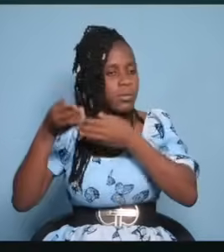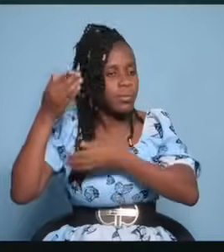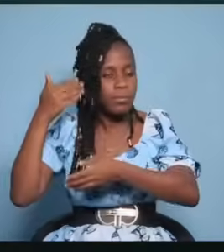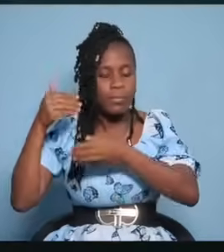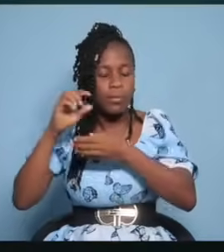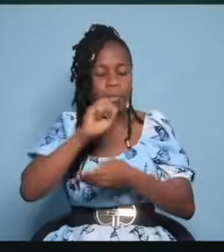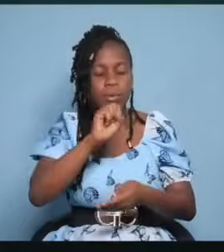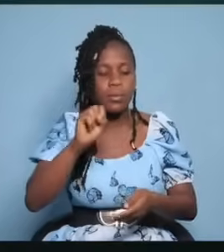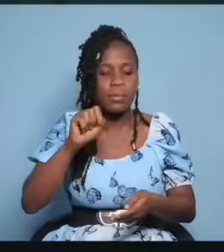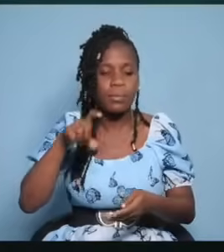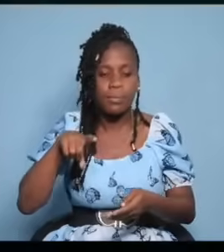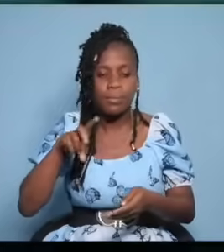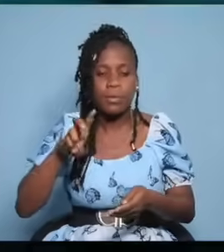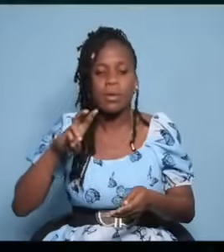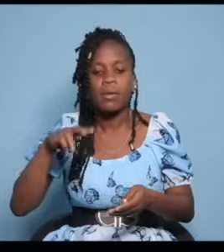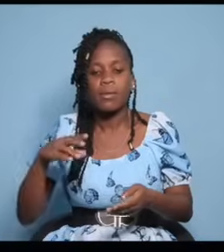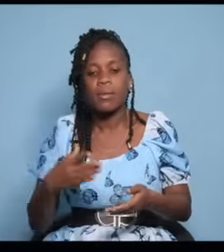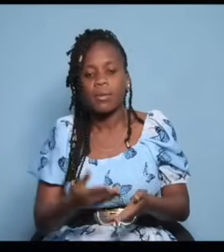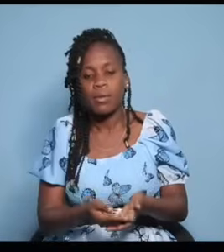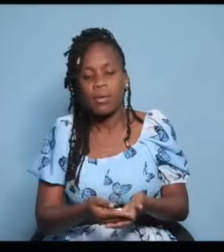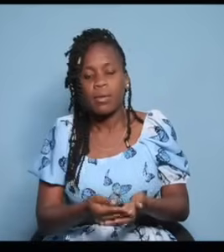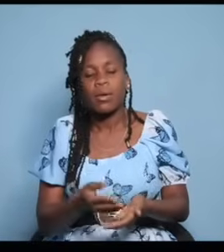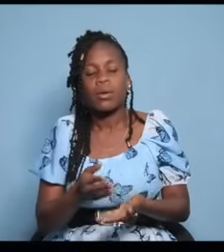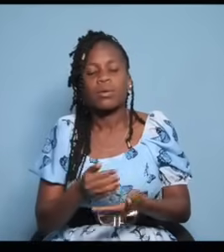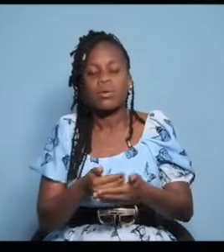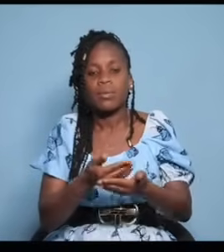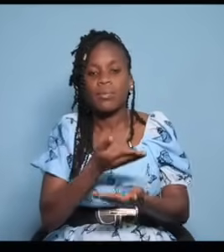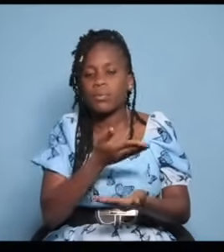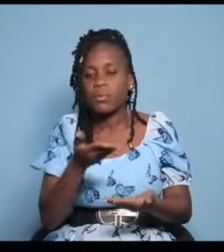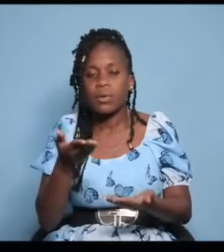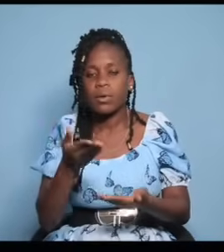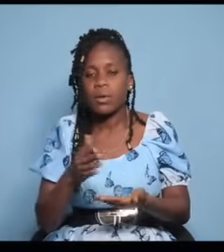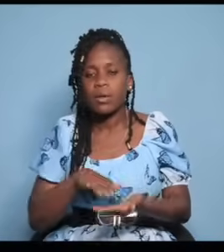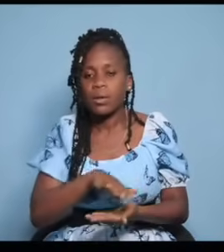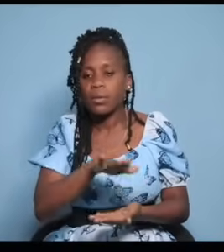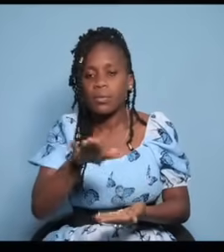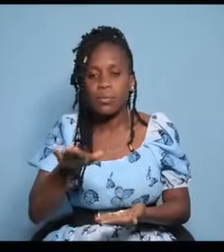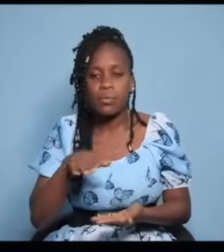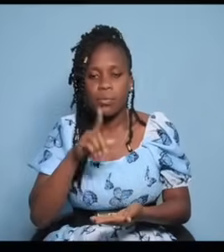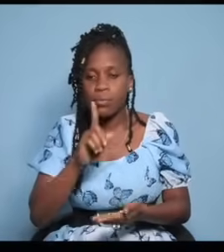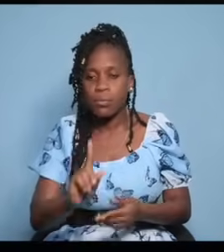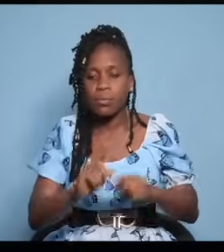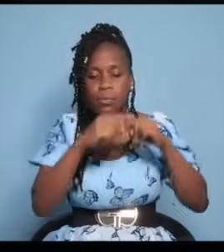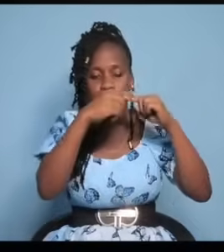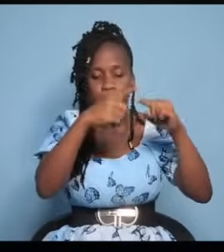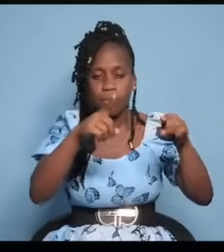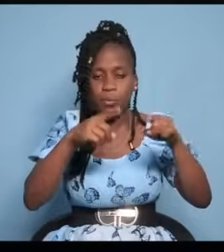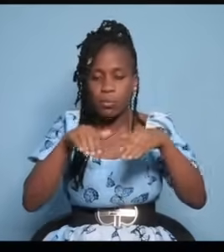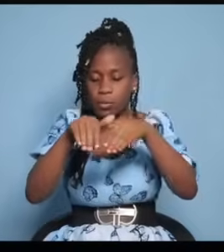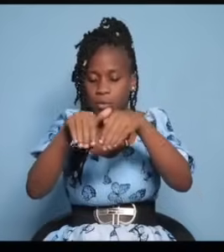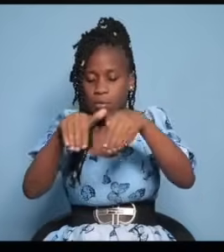SPLM. Waliamua hapo kwa sababu ni eneo ambalo lilikuwa lina misitu na ni eneo ambalo lilikuwa karibu na boda ya